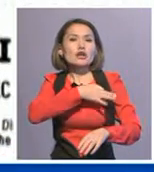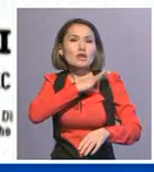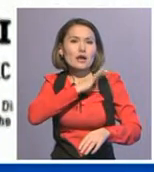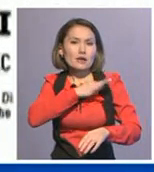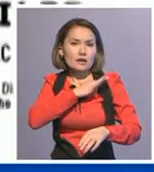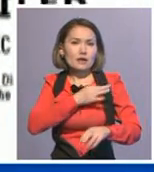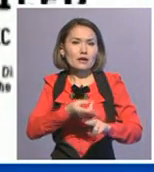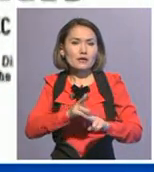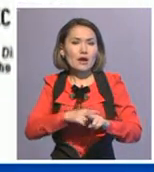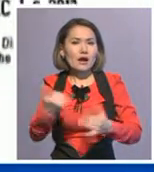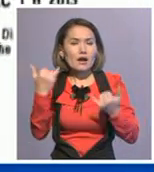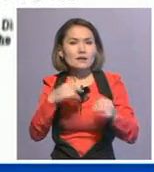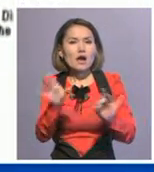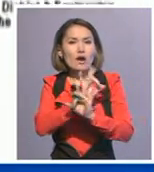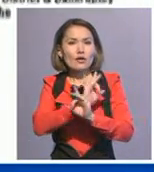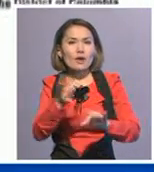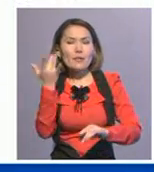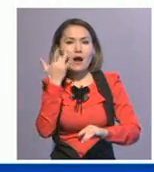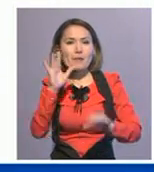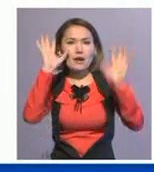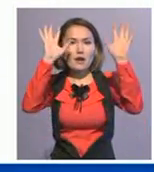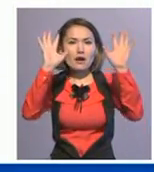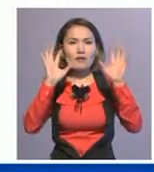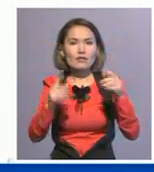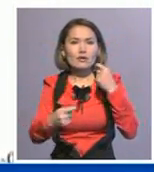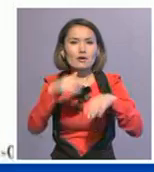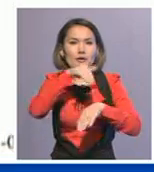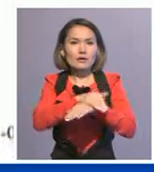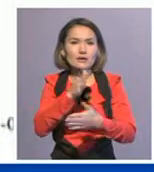пікірінше, барлаушылардың әрекеті Америка конституциясына қарама-қайшы келеді.